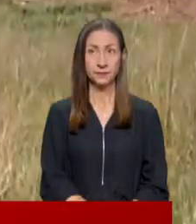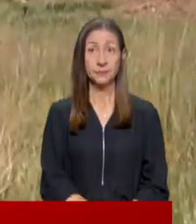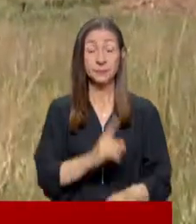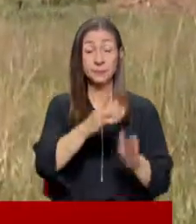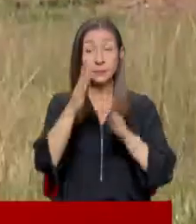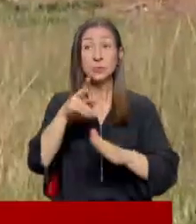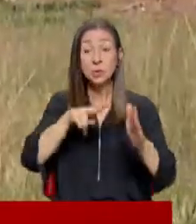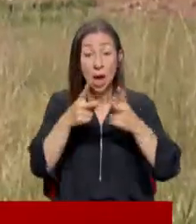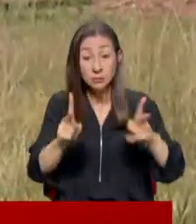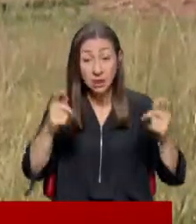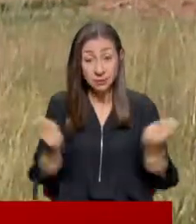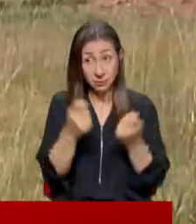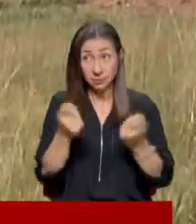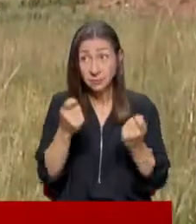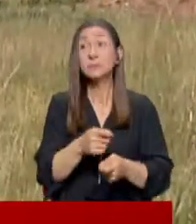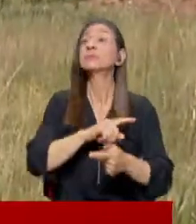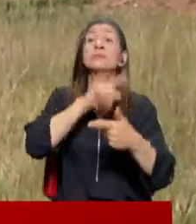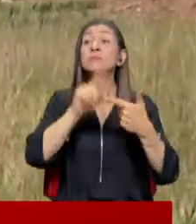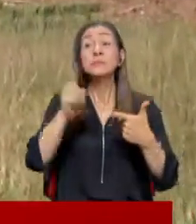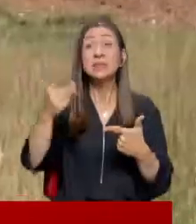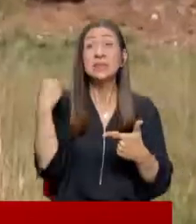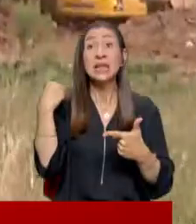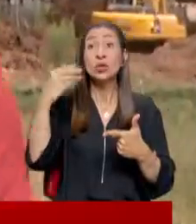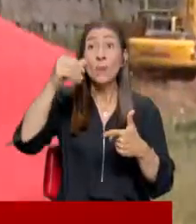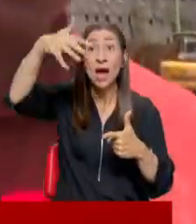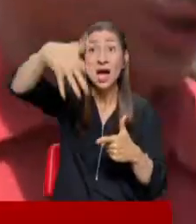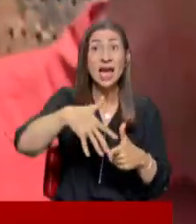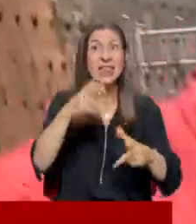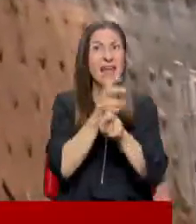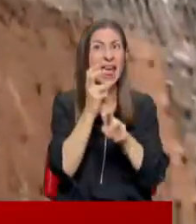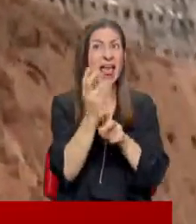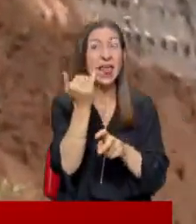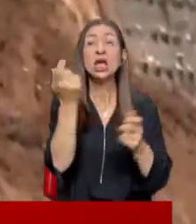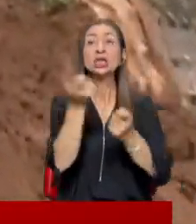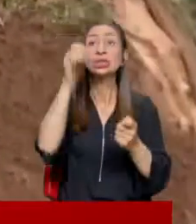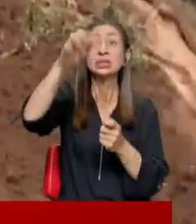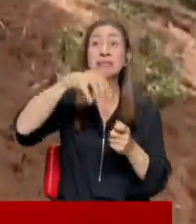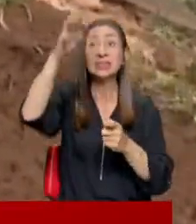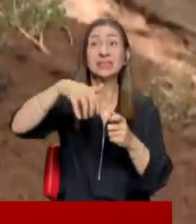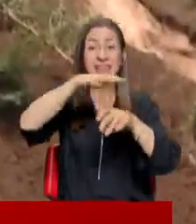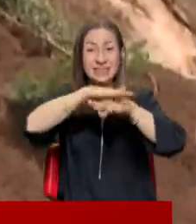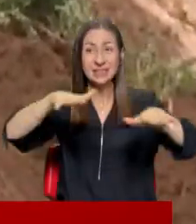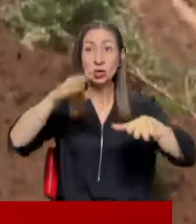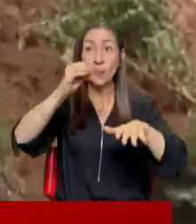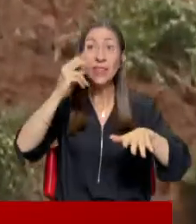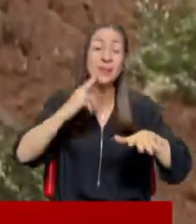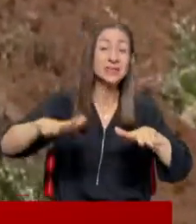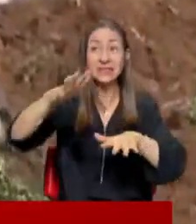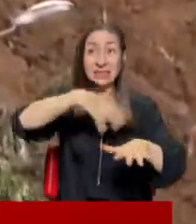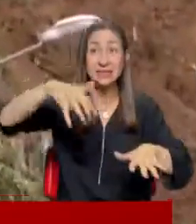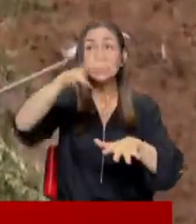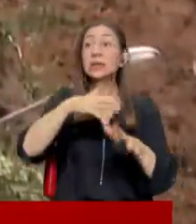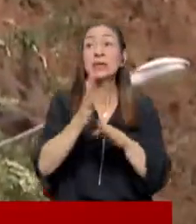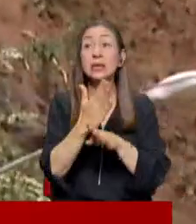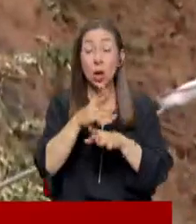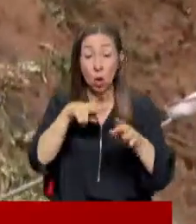Bir yandan yol açma çalışmaları devam ederken bir yandan da yeni heyelan riskine karşı iş makineleri dağın üstündeki toprağı temizliyor.